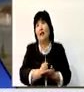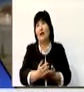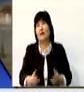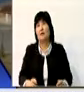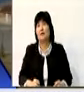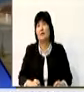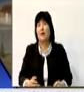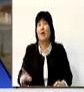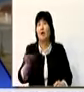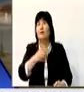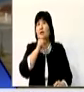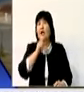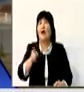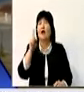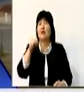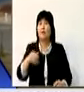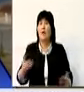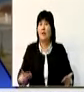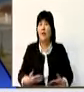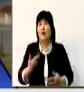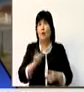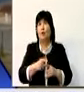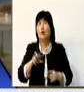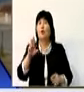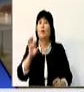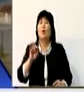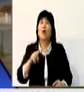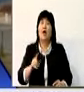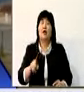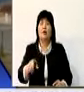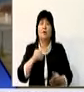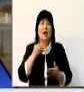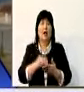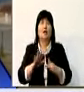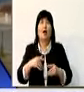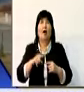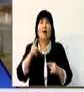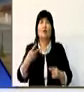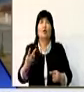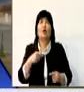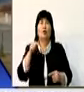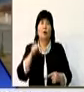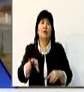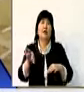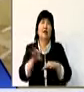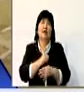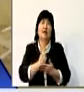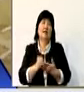Біздің ата-бабамыз осында мекендеген, сондықтан біз үшін Бұлғар өте қасиетті орын. Алыста тұрсақ та некемізді осында қиюға